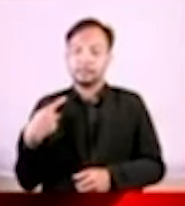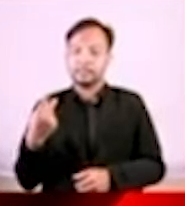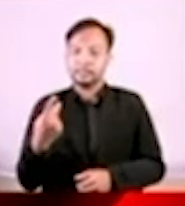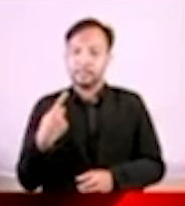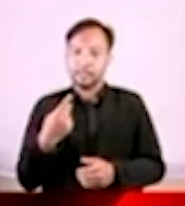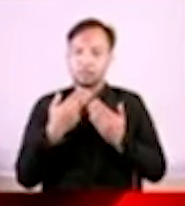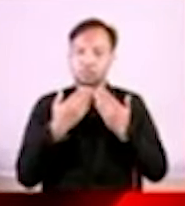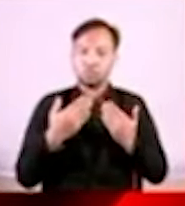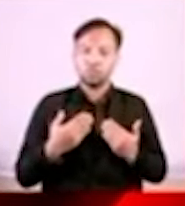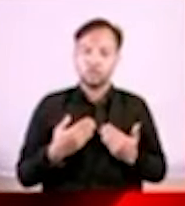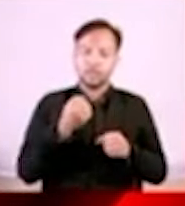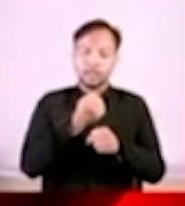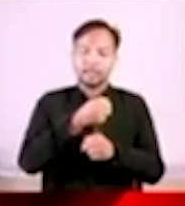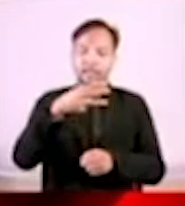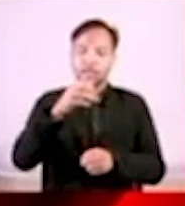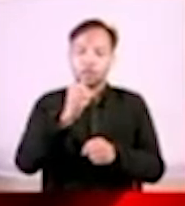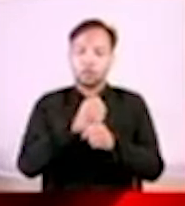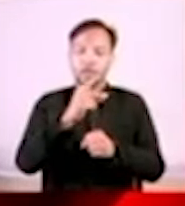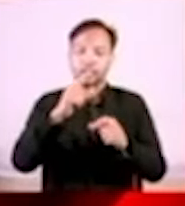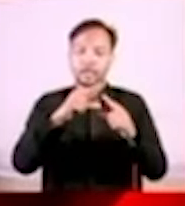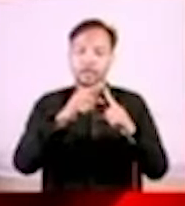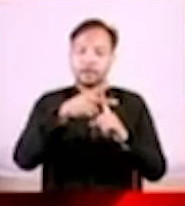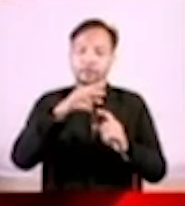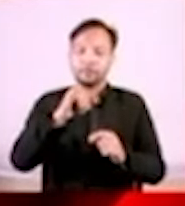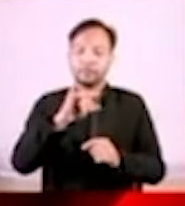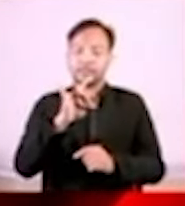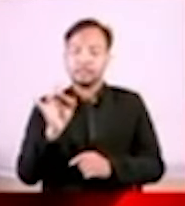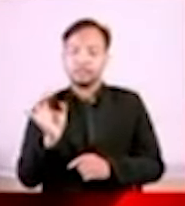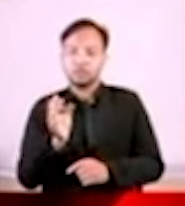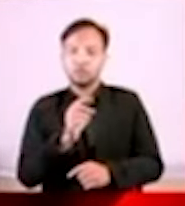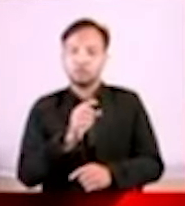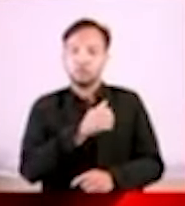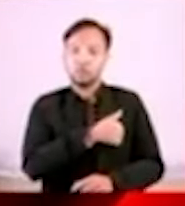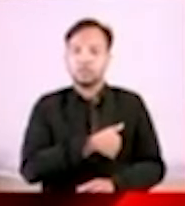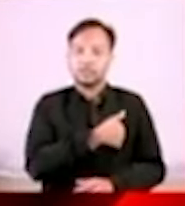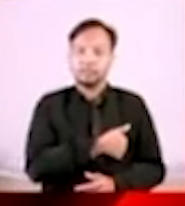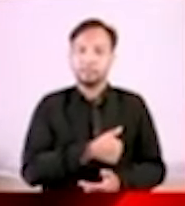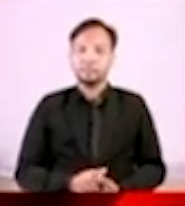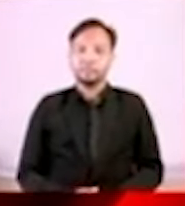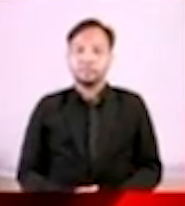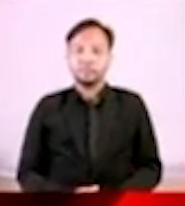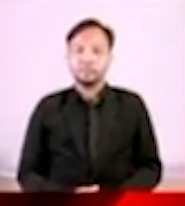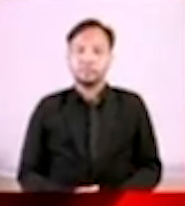geografi, demografi, dan kondisi sosial yang unggul.